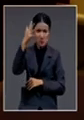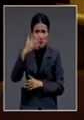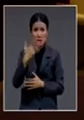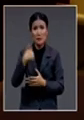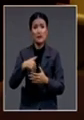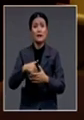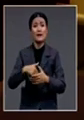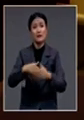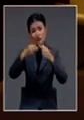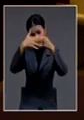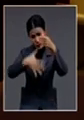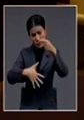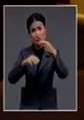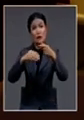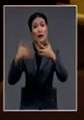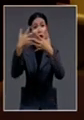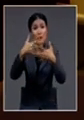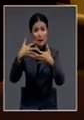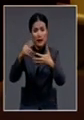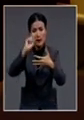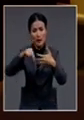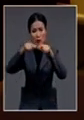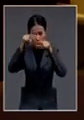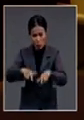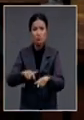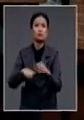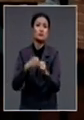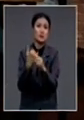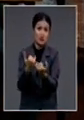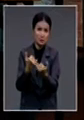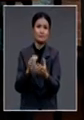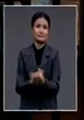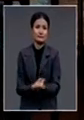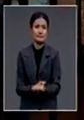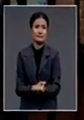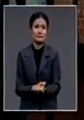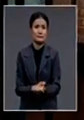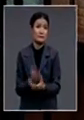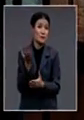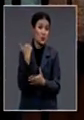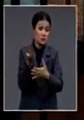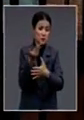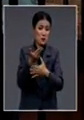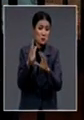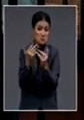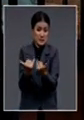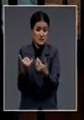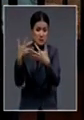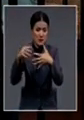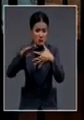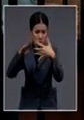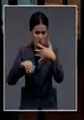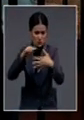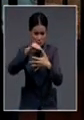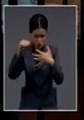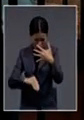ลหลักที่ทำให้อันดับของสหรัฐเนี่ยปรับลดลงในปีล่าสุดนี้นะครับ ค่ะ มีความสุขน ะ อยากมี